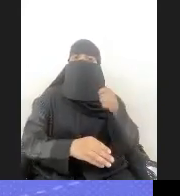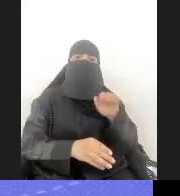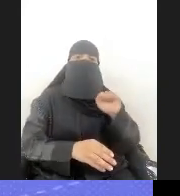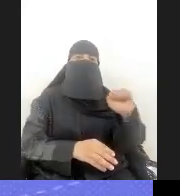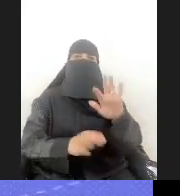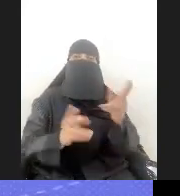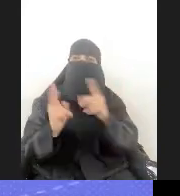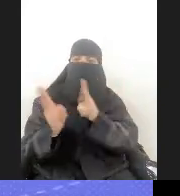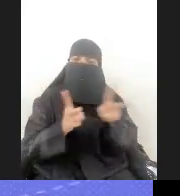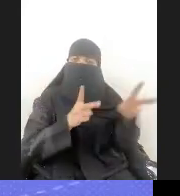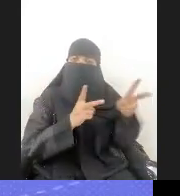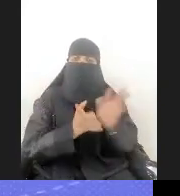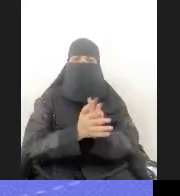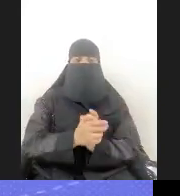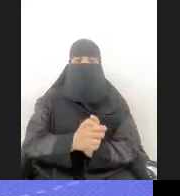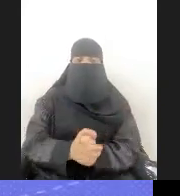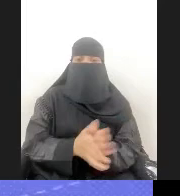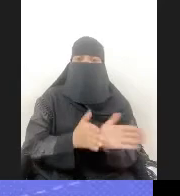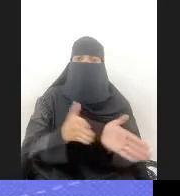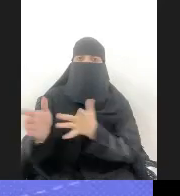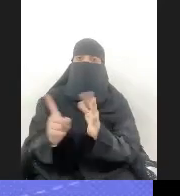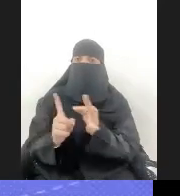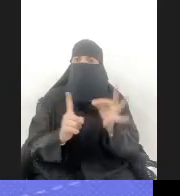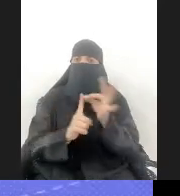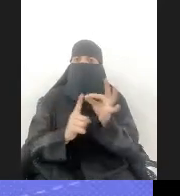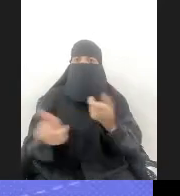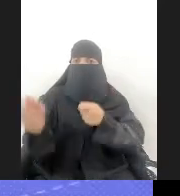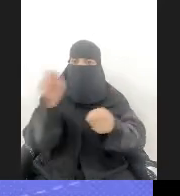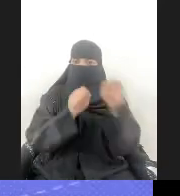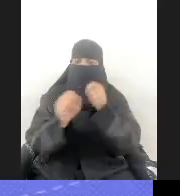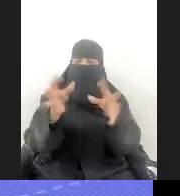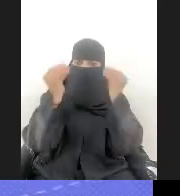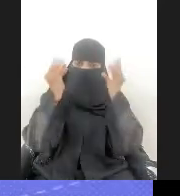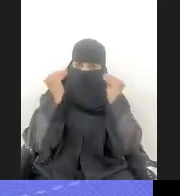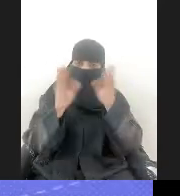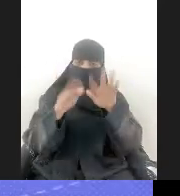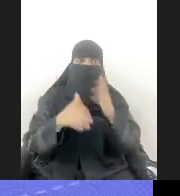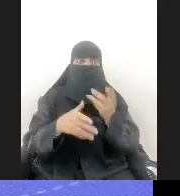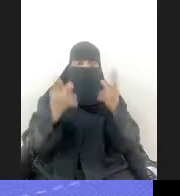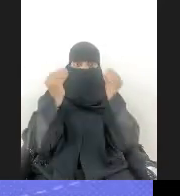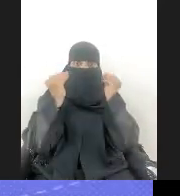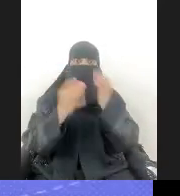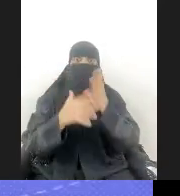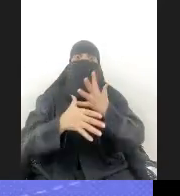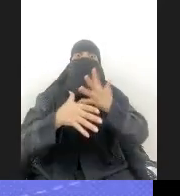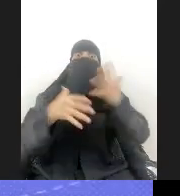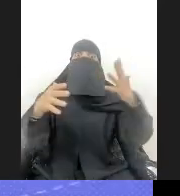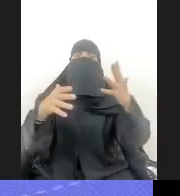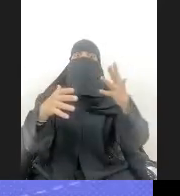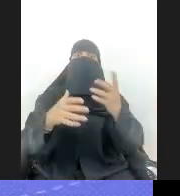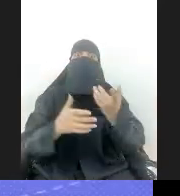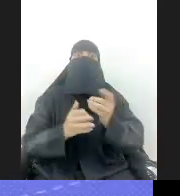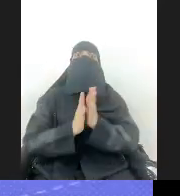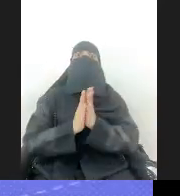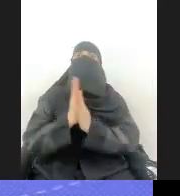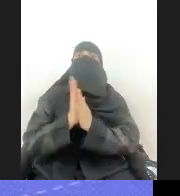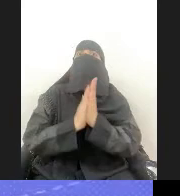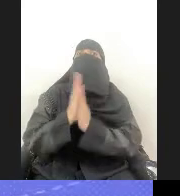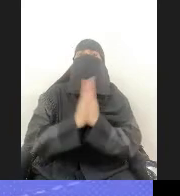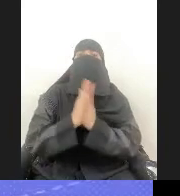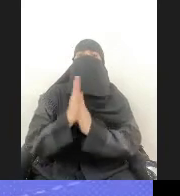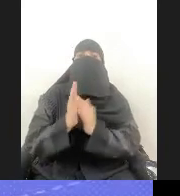فيهدف التصميم التعليمي بعد هذا إلى جعل التعليم أكثر كفاءة، أكثر فاعلية وأقل